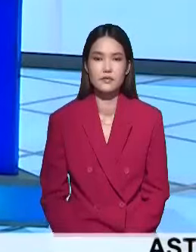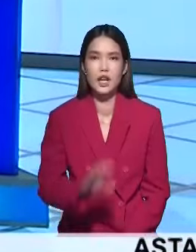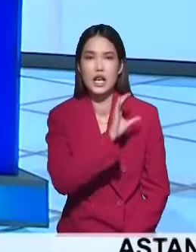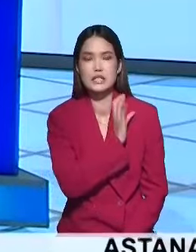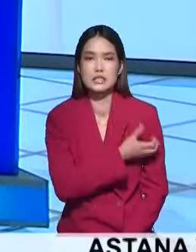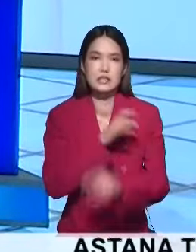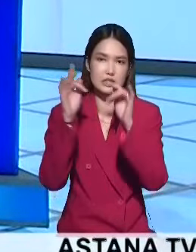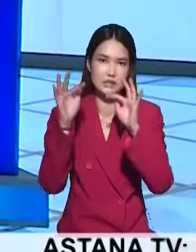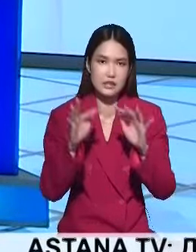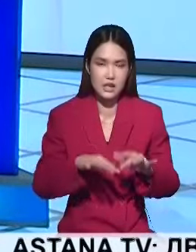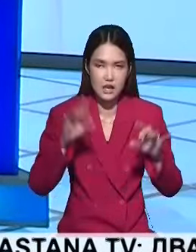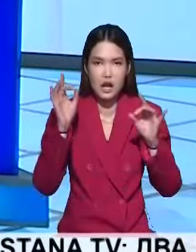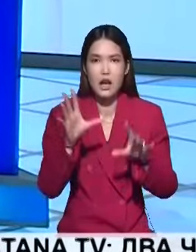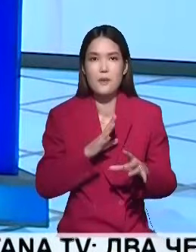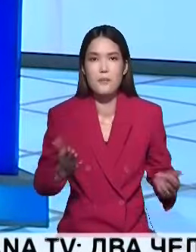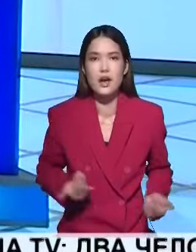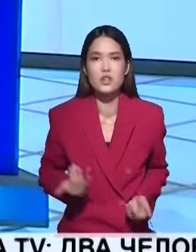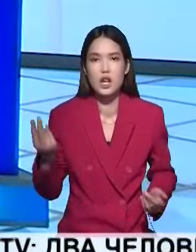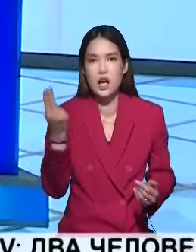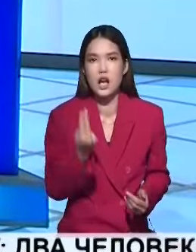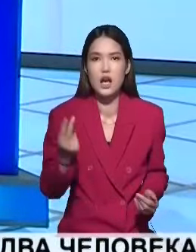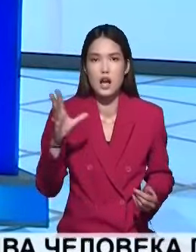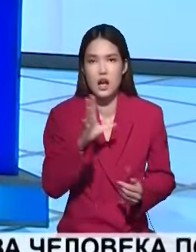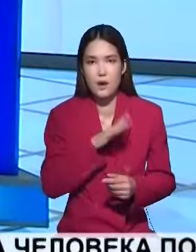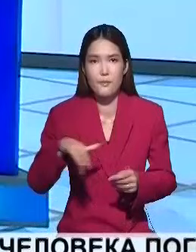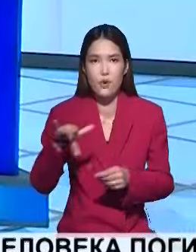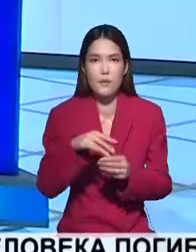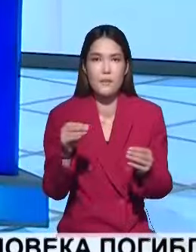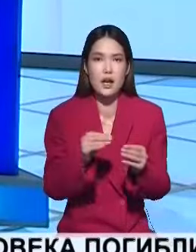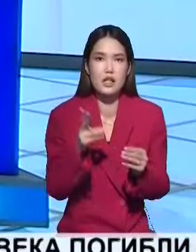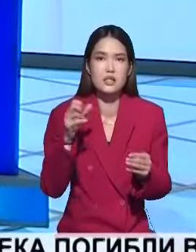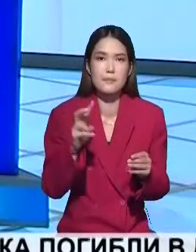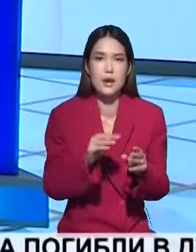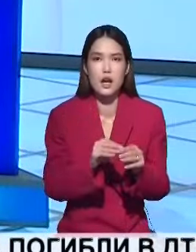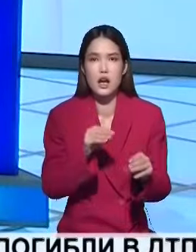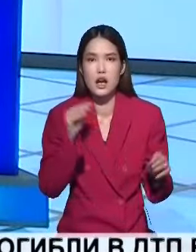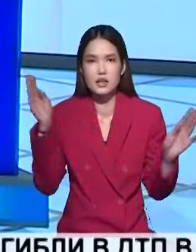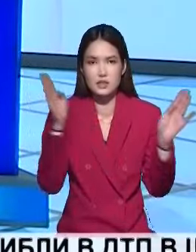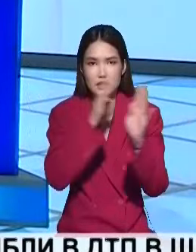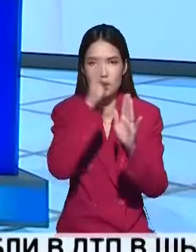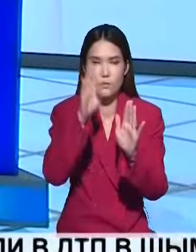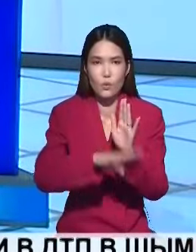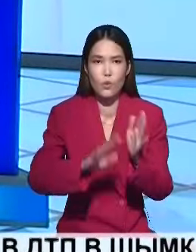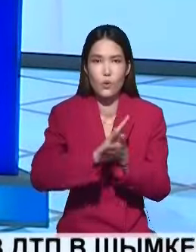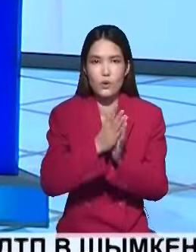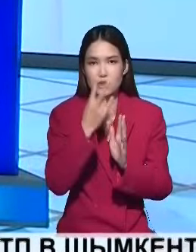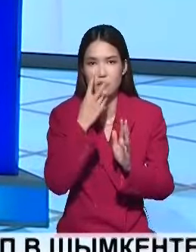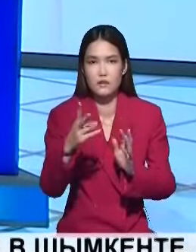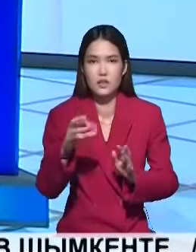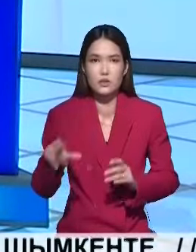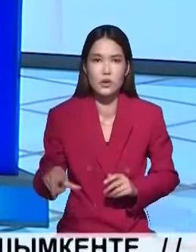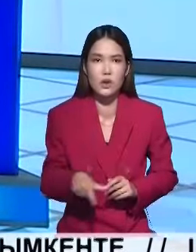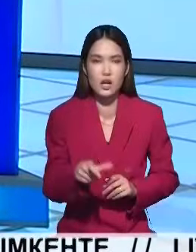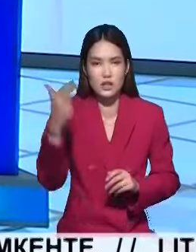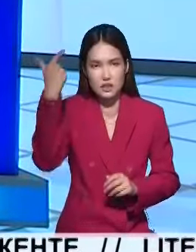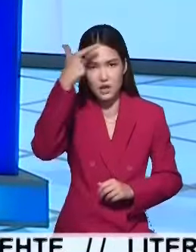Сильный снегопад застал врасплох жителей Астаны. В городе образовались 10-бальные пробки. Кроме того, стихия ухудшила ситуацию с видимостью на дорогах.